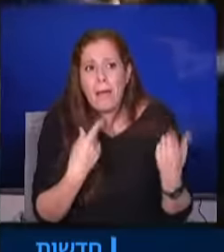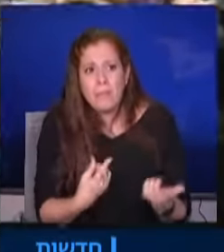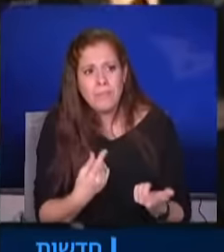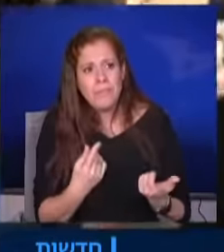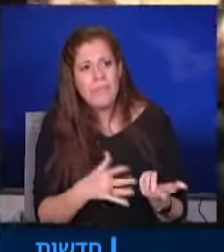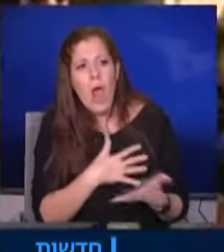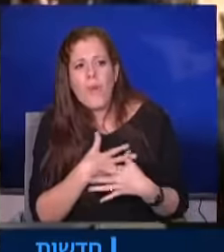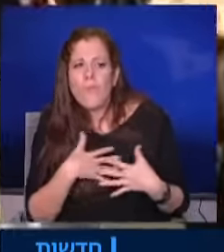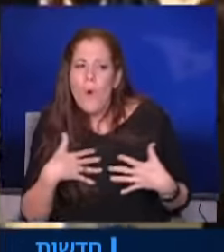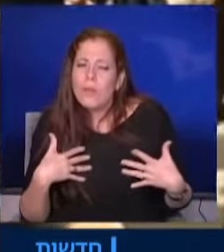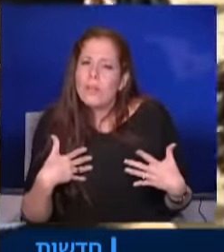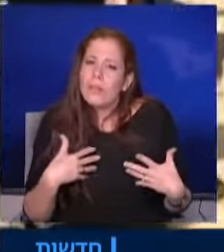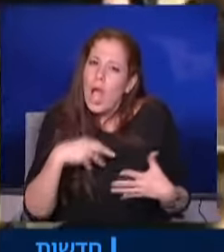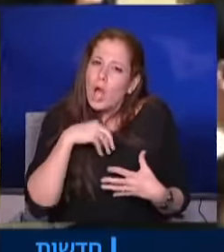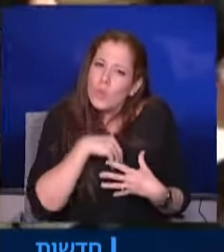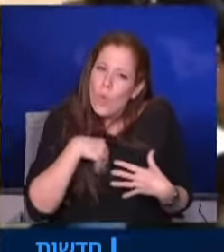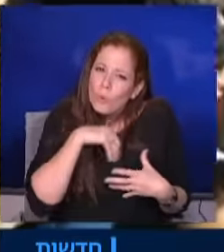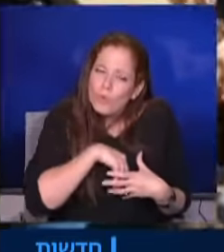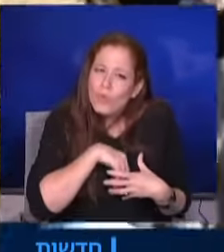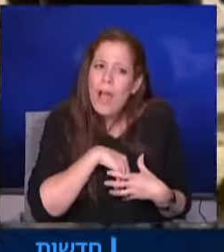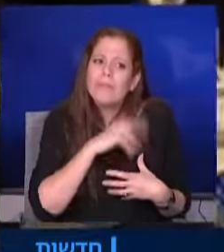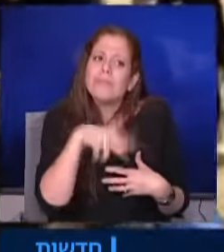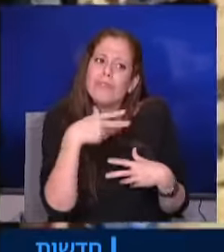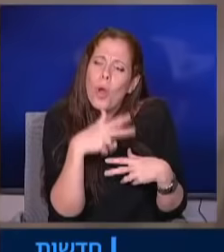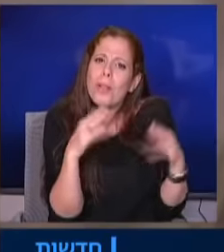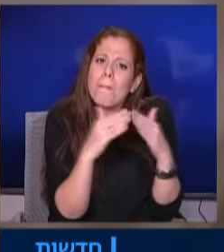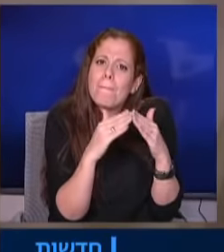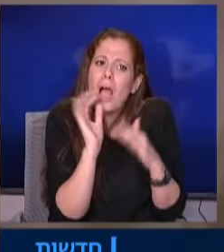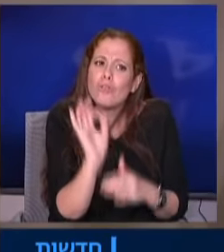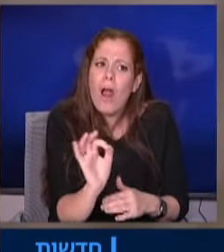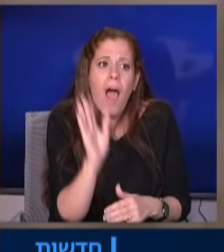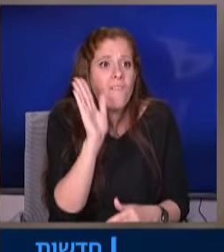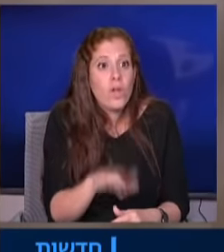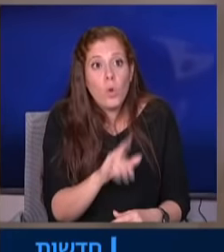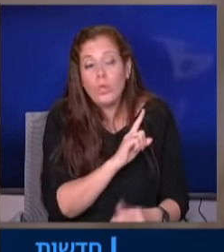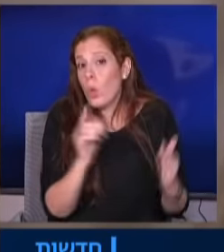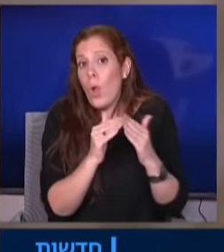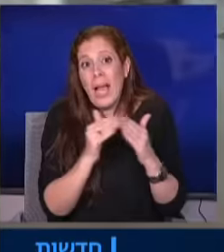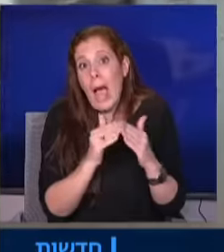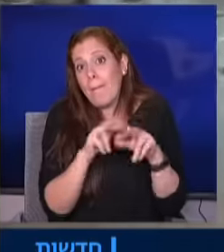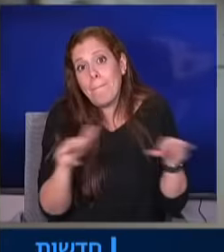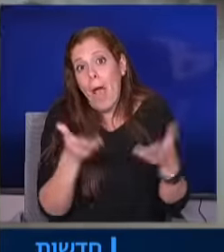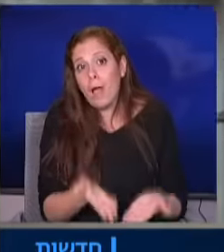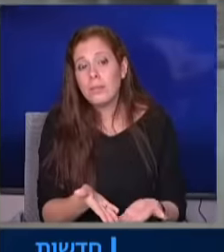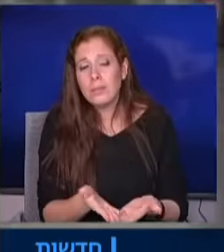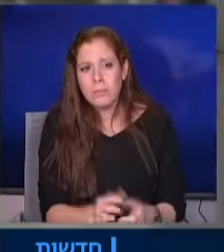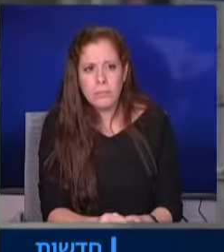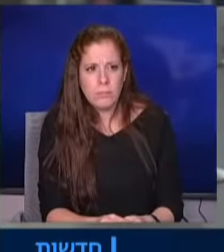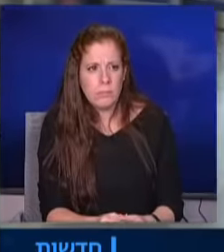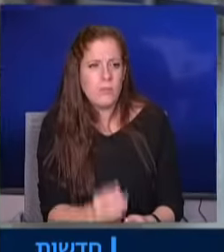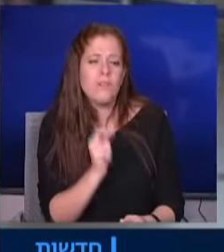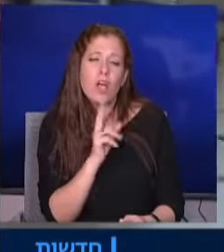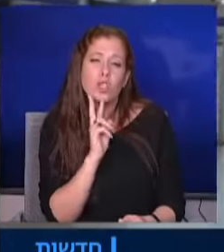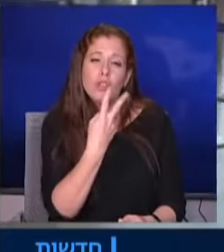experience that feeling of being in your home, even though we are not in our home country. כמעט שנתיים